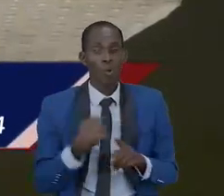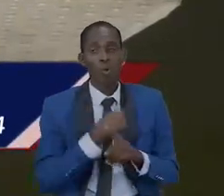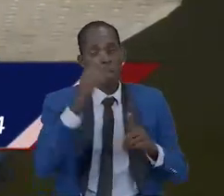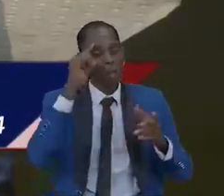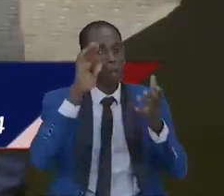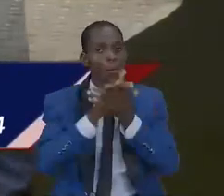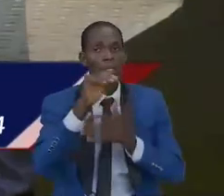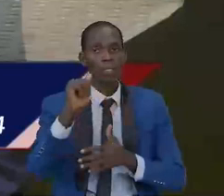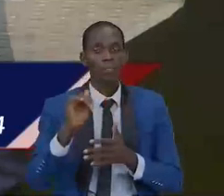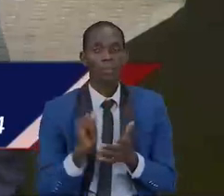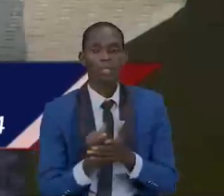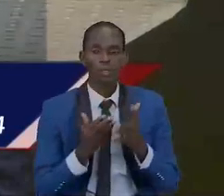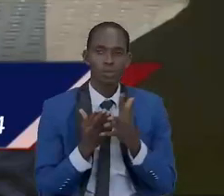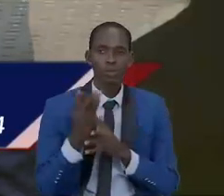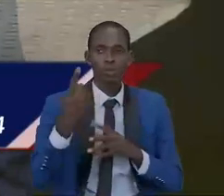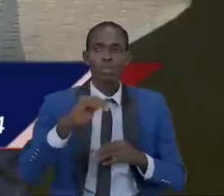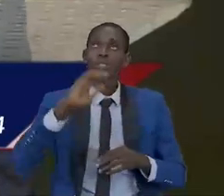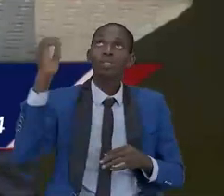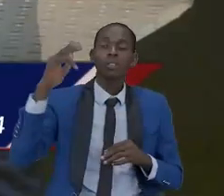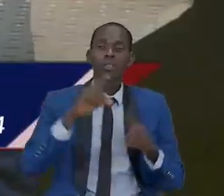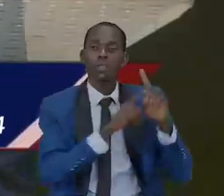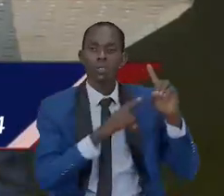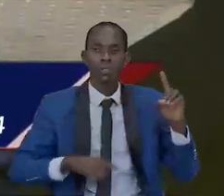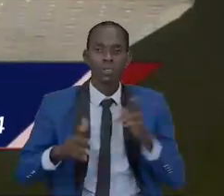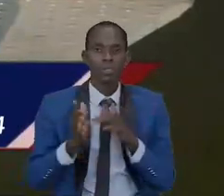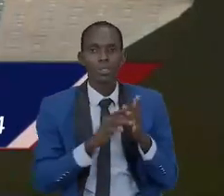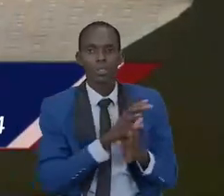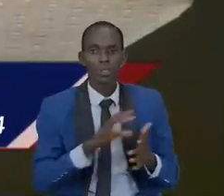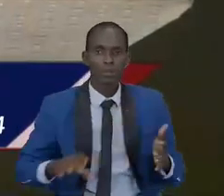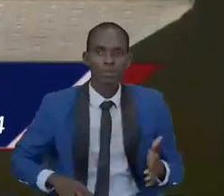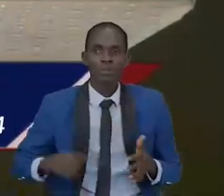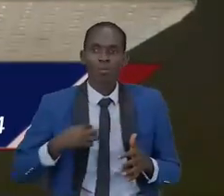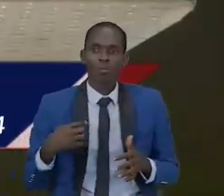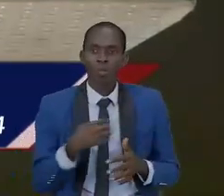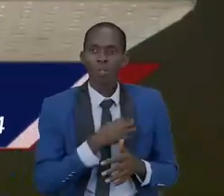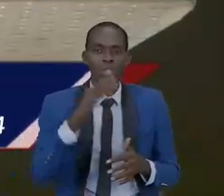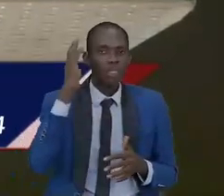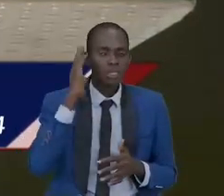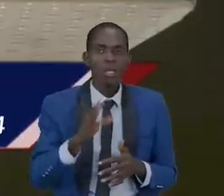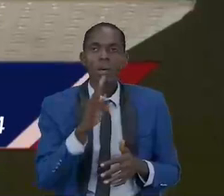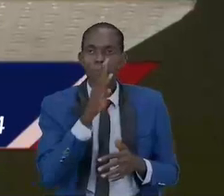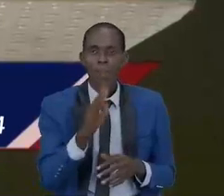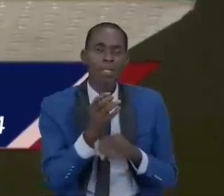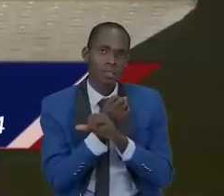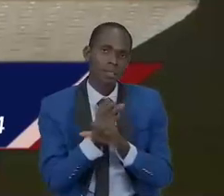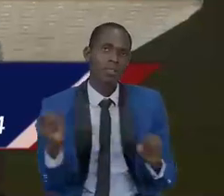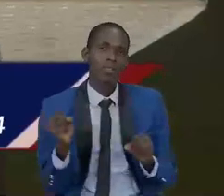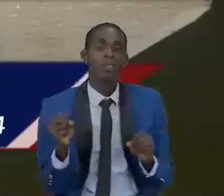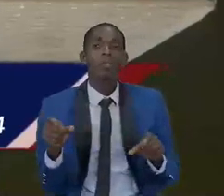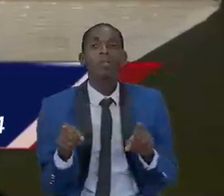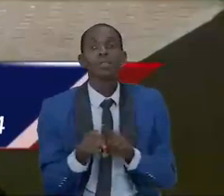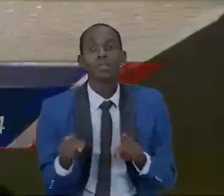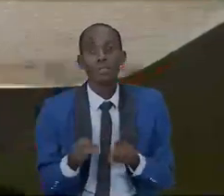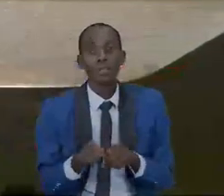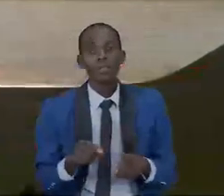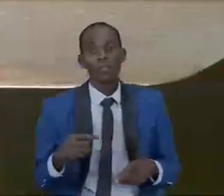acte 15 verset 11 à 15 verset 11 mais c'est par la grâce du Seigneur Jésus